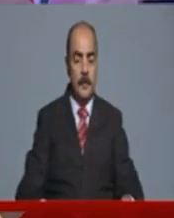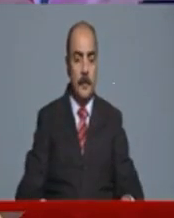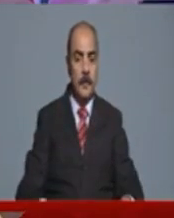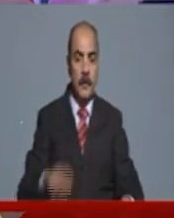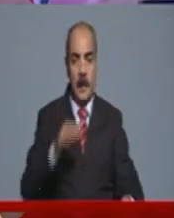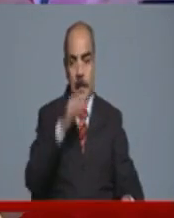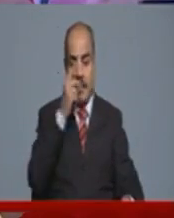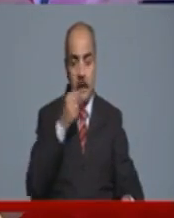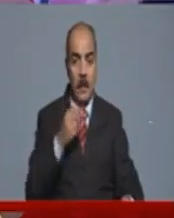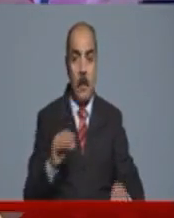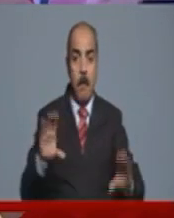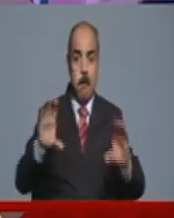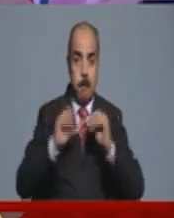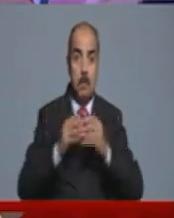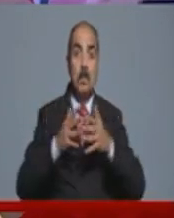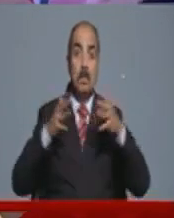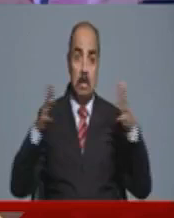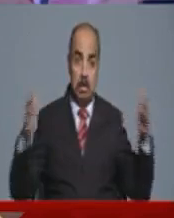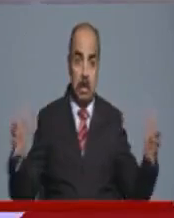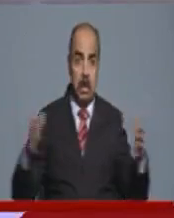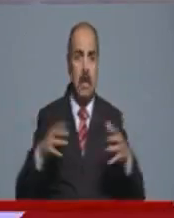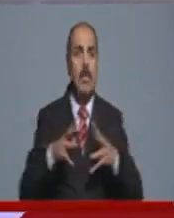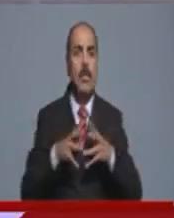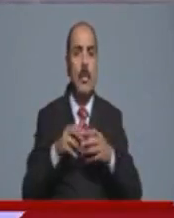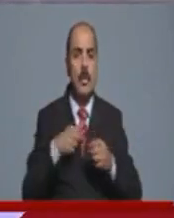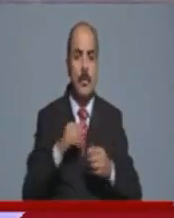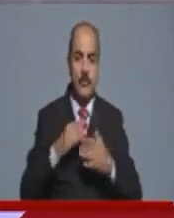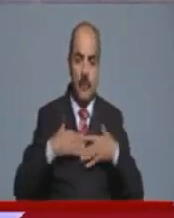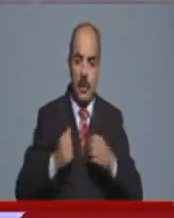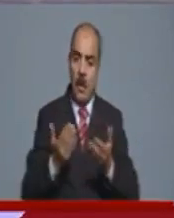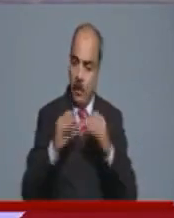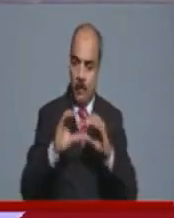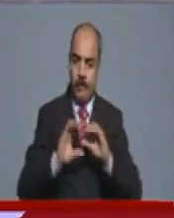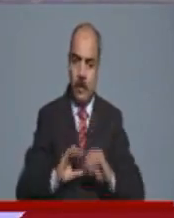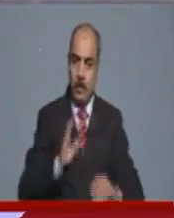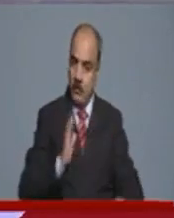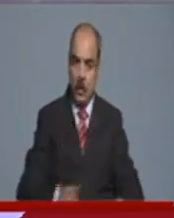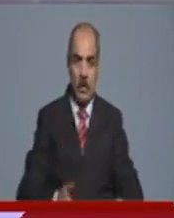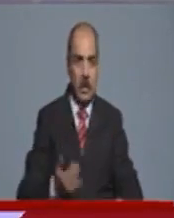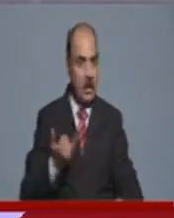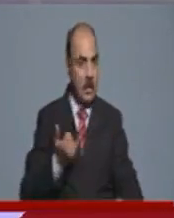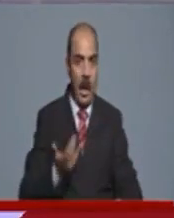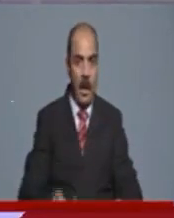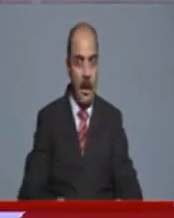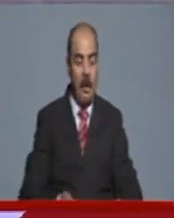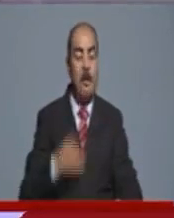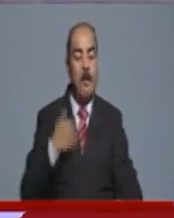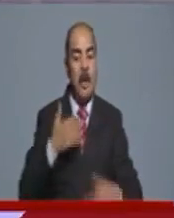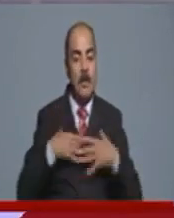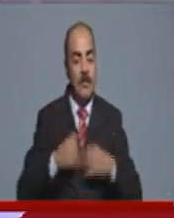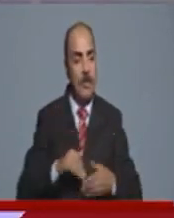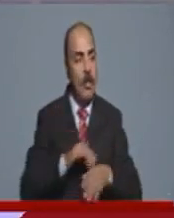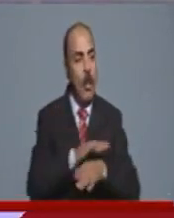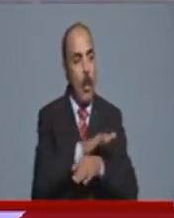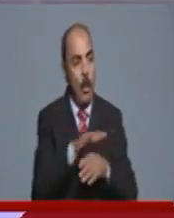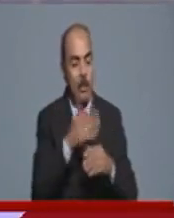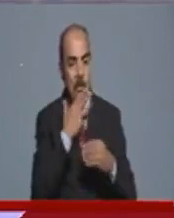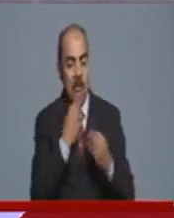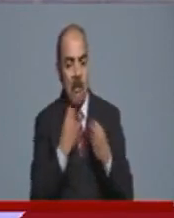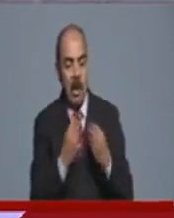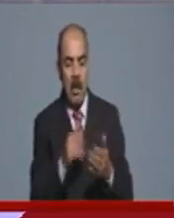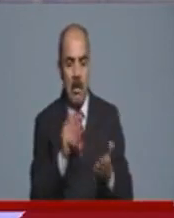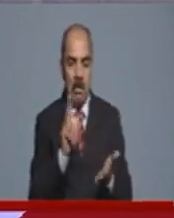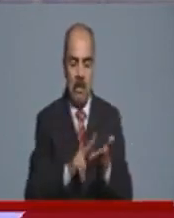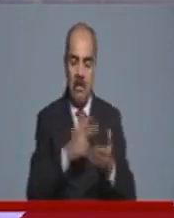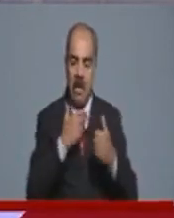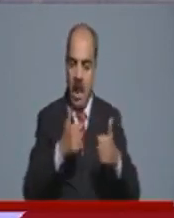كبيره اكيد قطاع وزاره الصحه هياخد اكتر من كده بكتير، اكيد ده هينعكس على الخدمات الصحيه وجوده الخدمات الصحيه المقدمه.